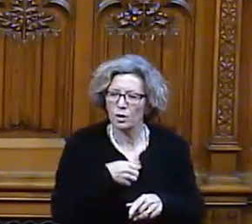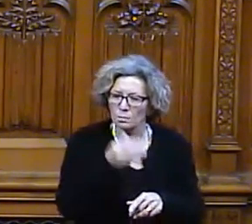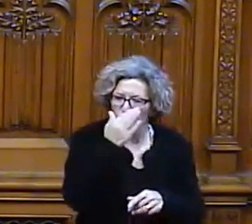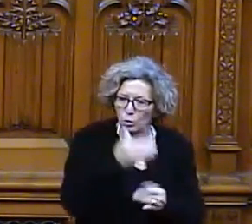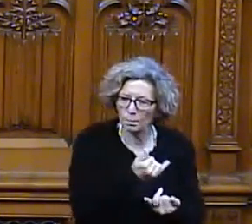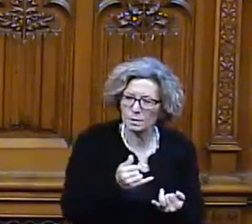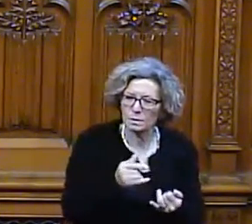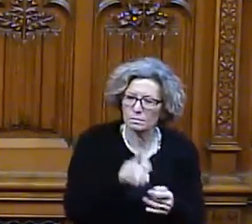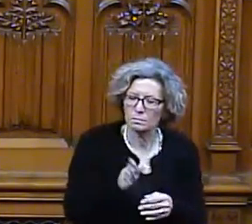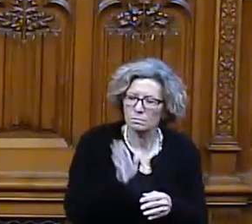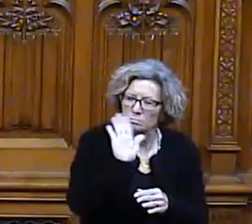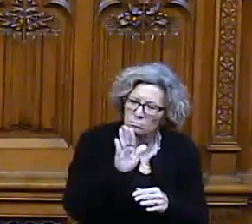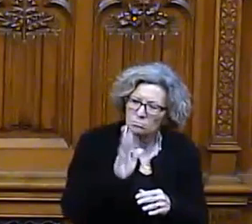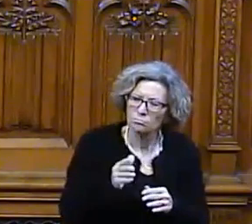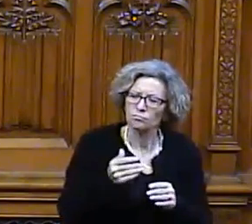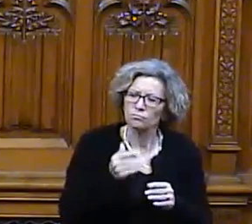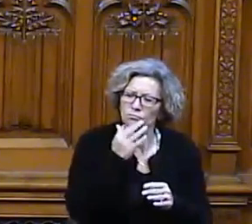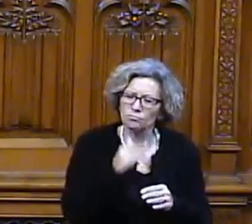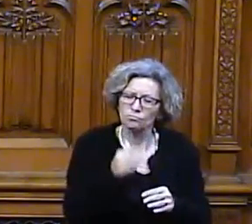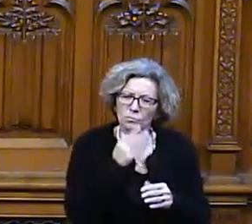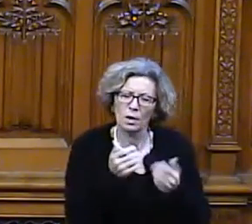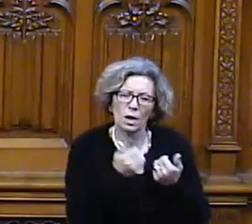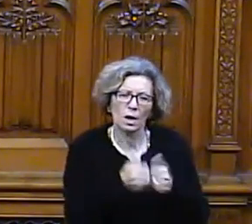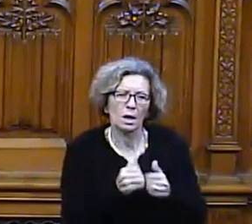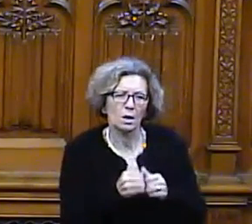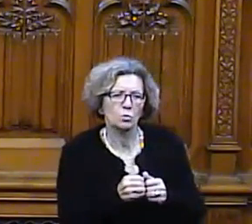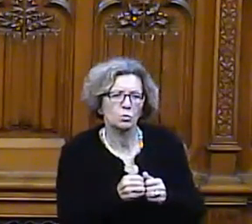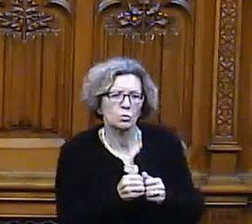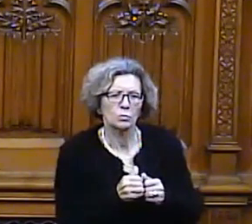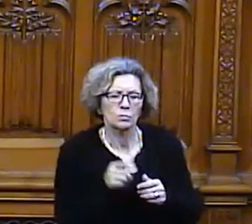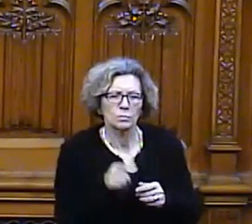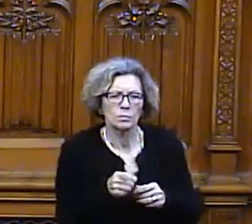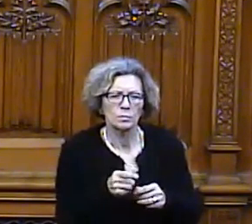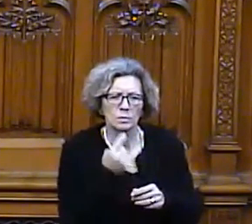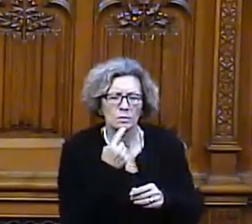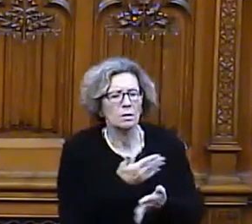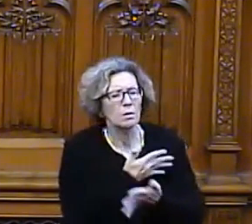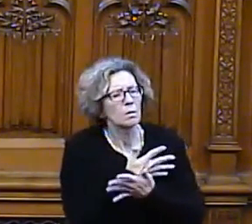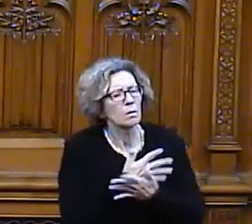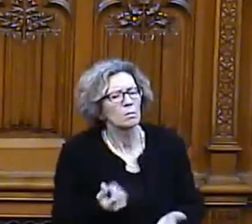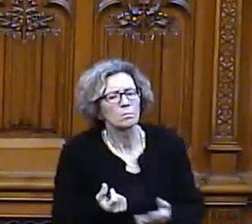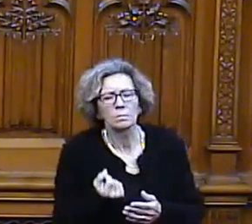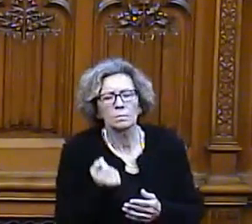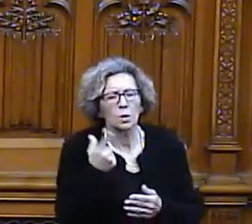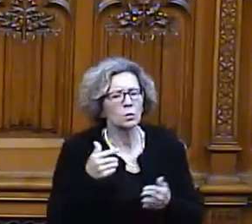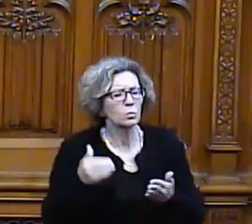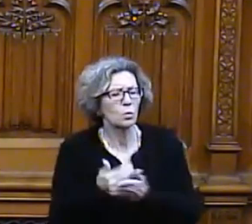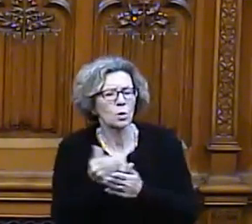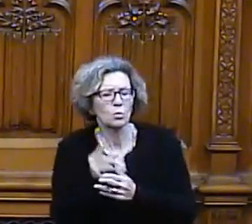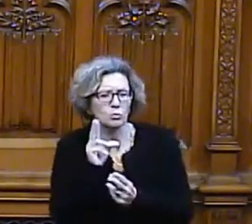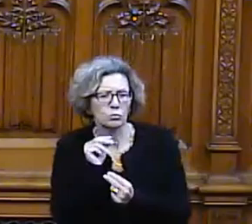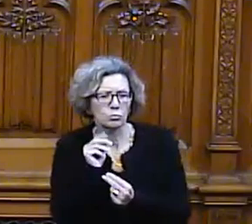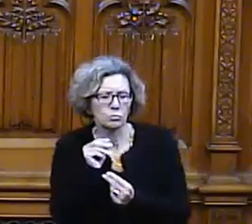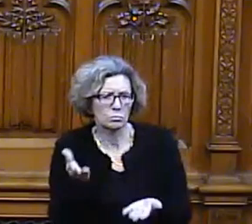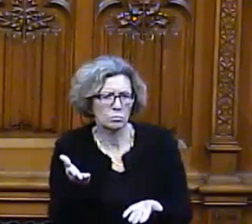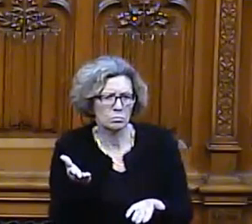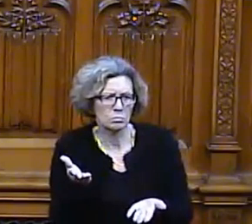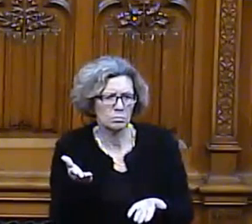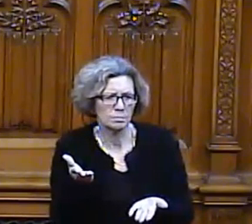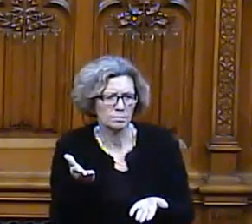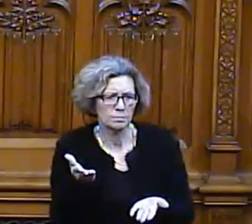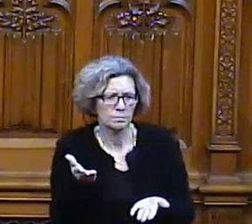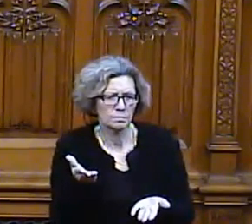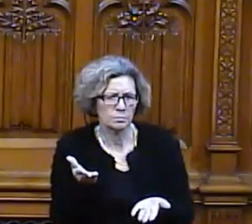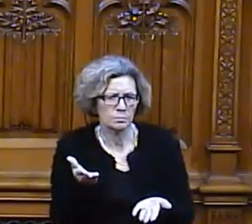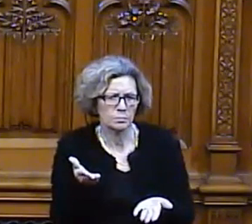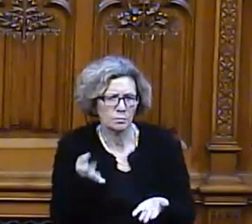seiner wirklich leidenschaftlichen Regierungserklärung von spektakulären Neuerungen spricht, meine Damen